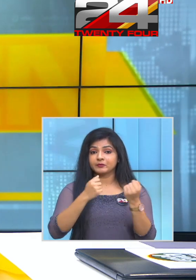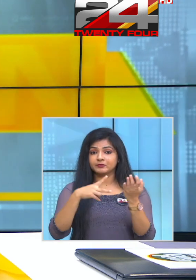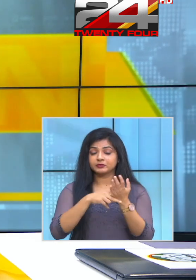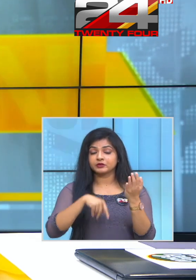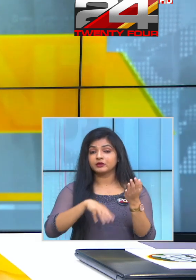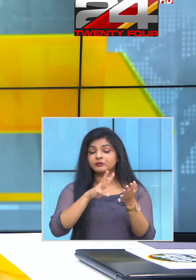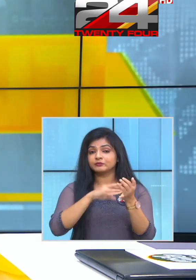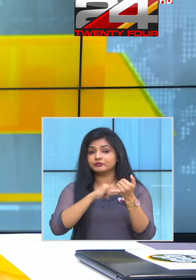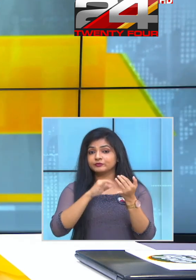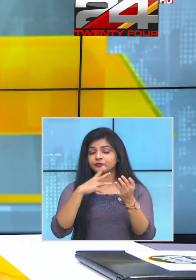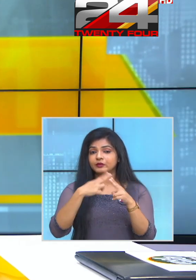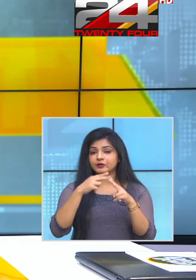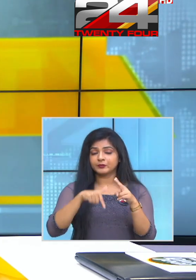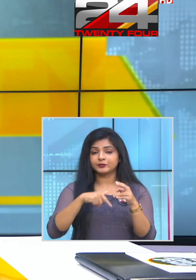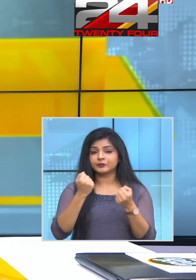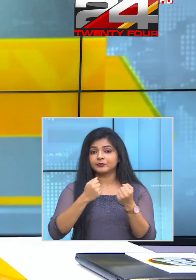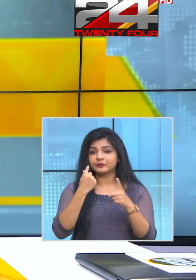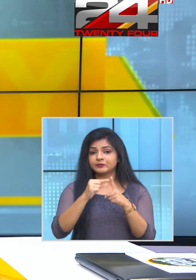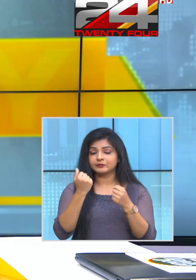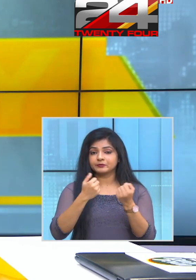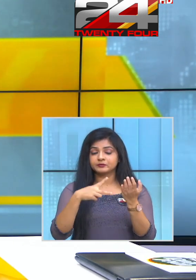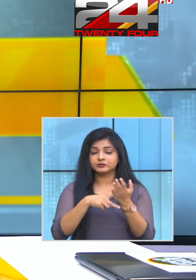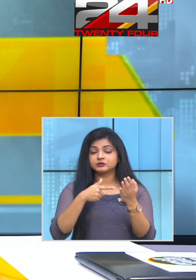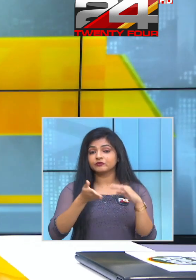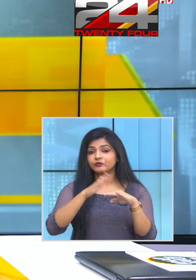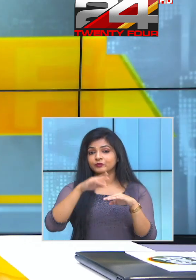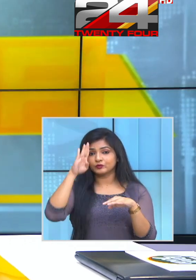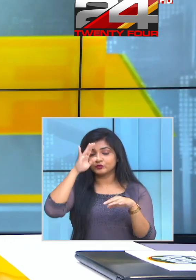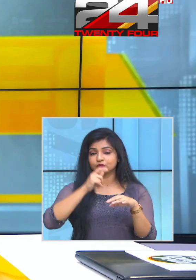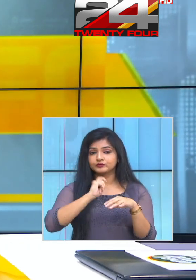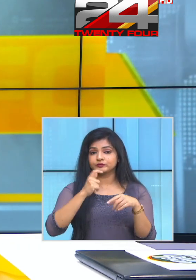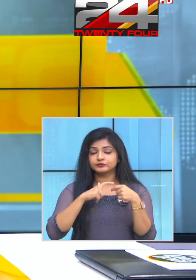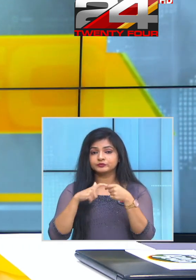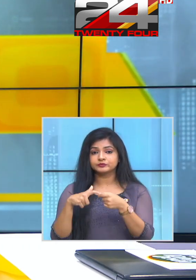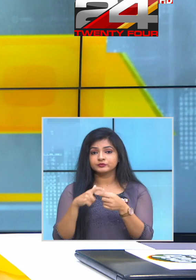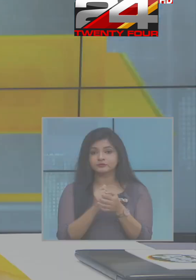ചെളിതെറിപ്പിച്ച് കടന്നുപോയത്. വിവരങ്ങളുമായി സൂരജ് സജി തൃശ്ശൂരിൽ നിന്ന് ചേരുന്നുണ്ട്. സൂരജ്, എന്താണ് വിവരങ്ങൾ? സൂരജ്.